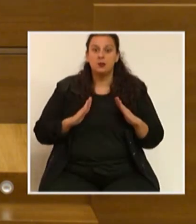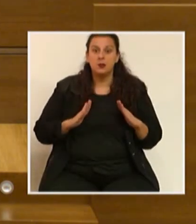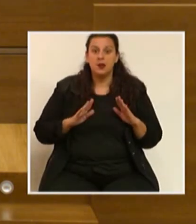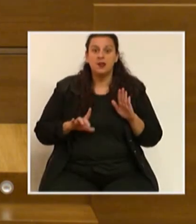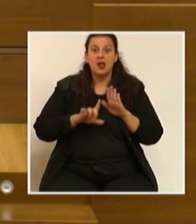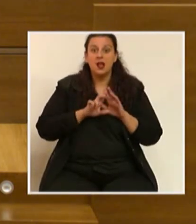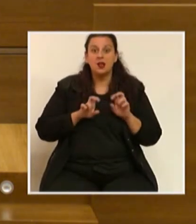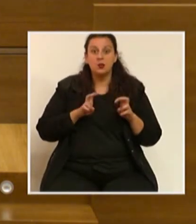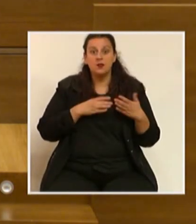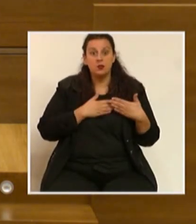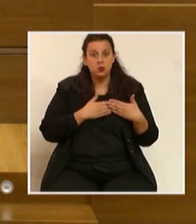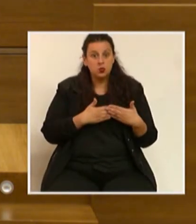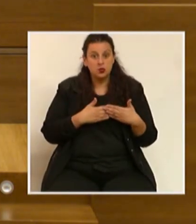diu